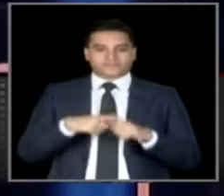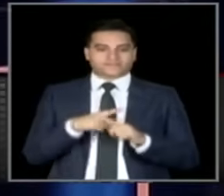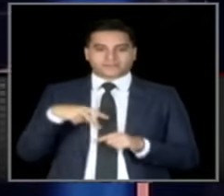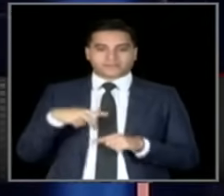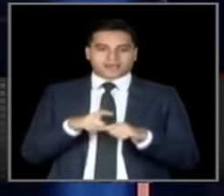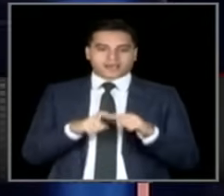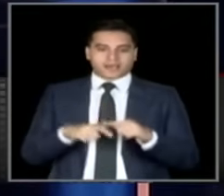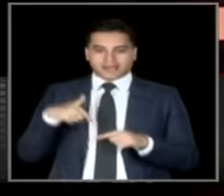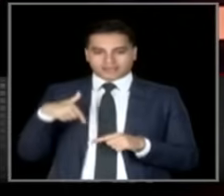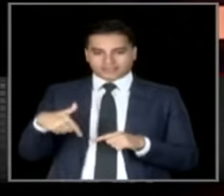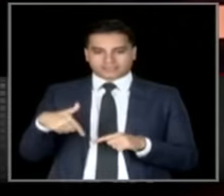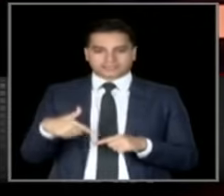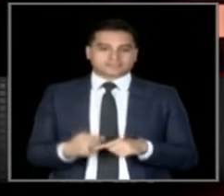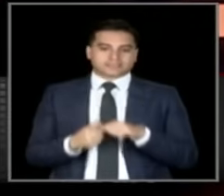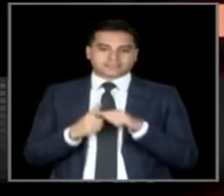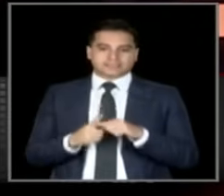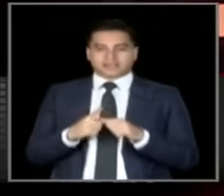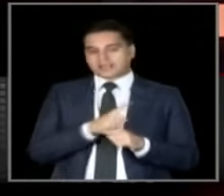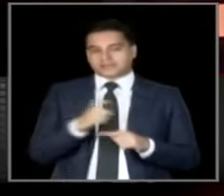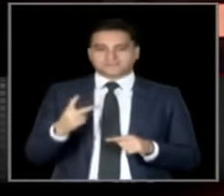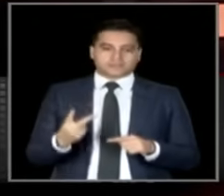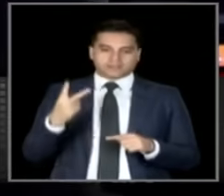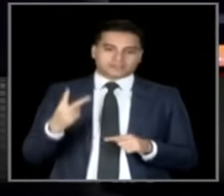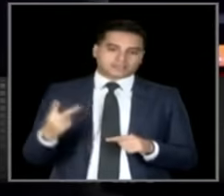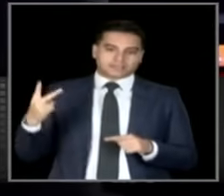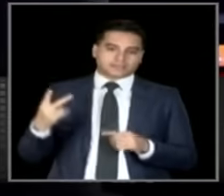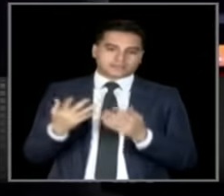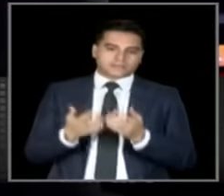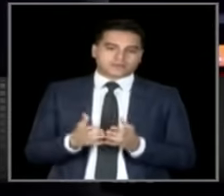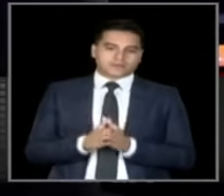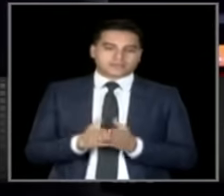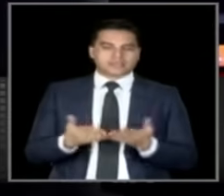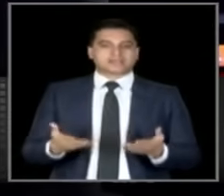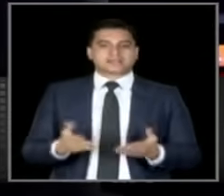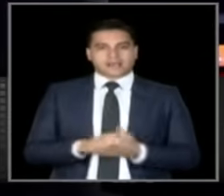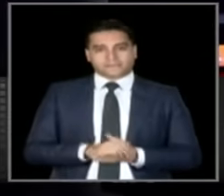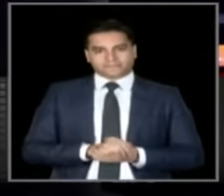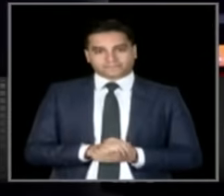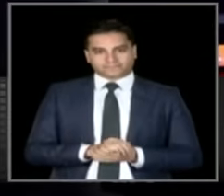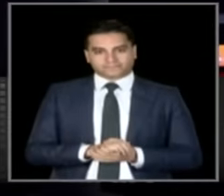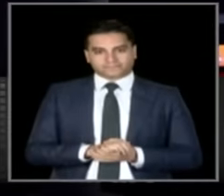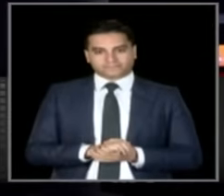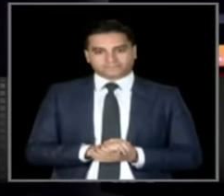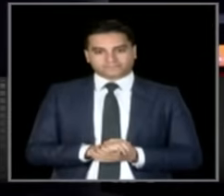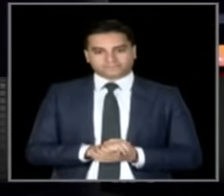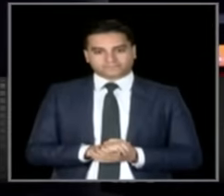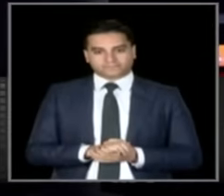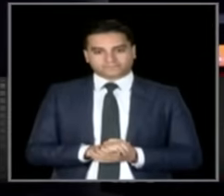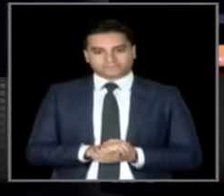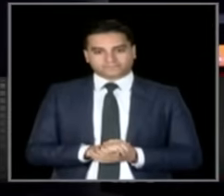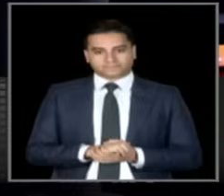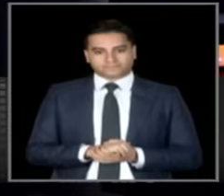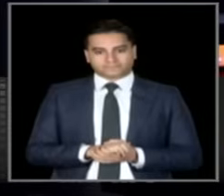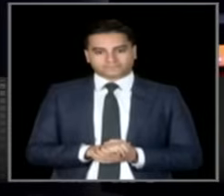57 في 8 على 6 زائد 177 يساوي